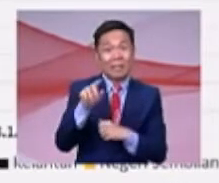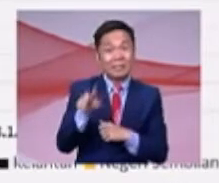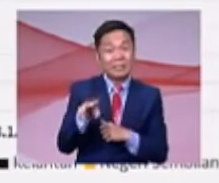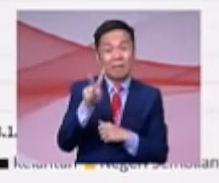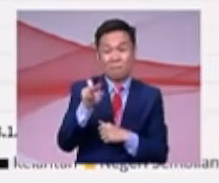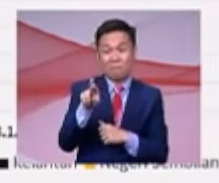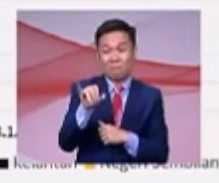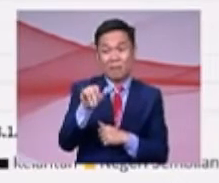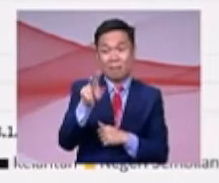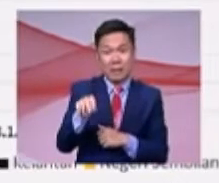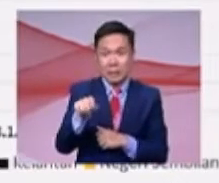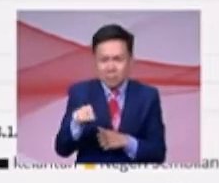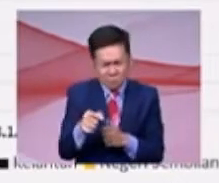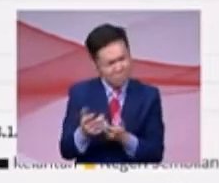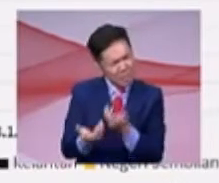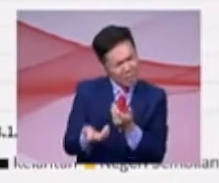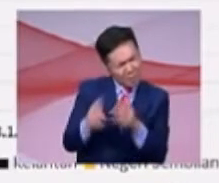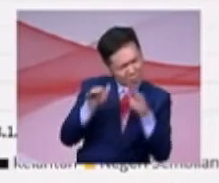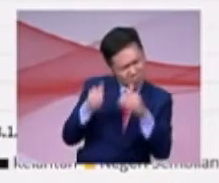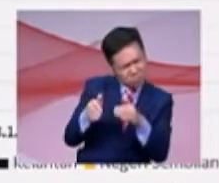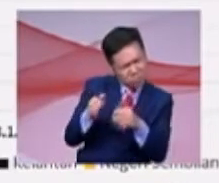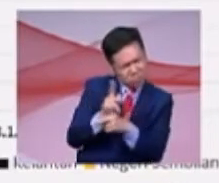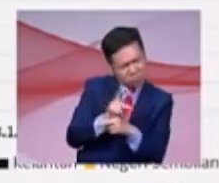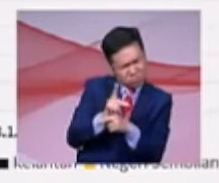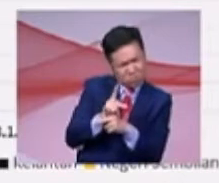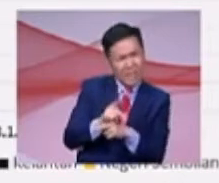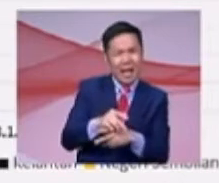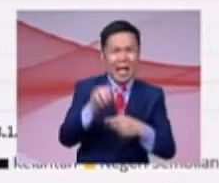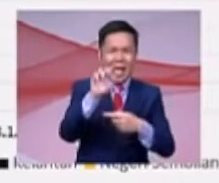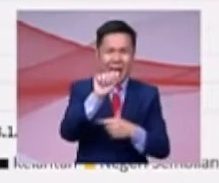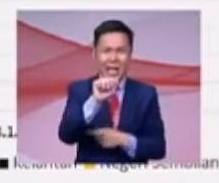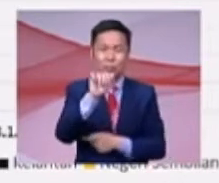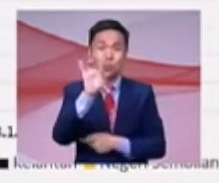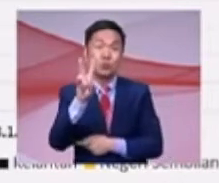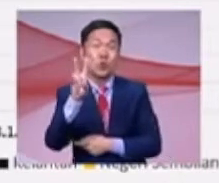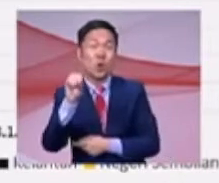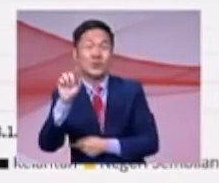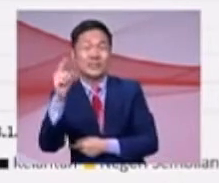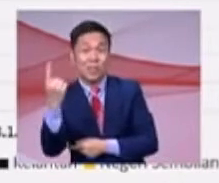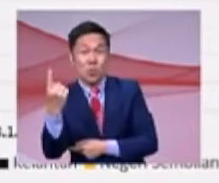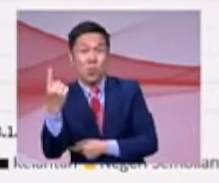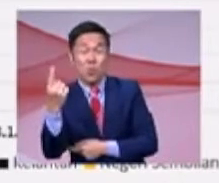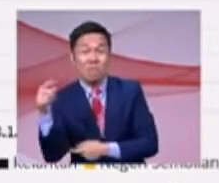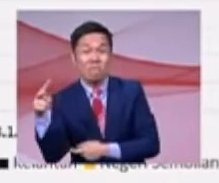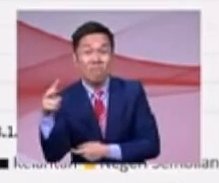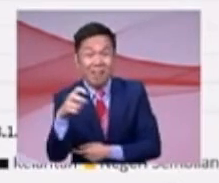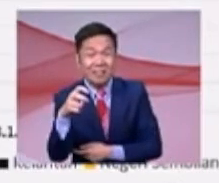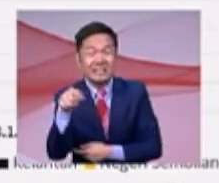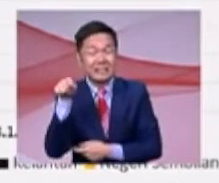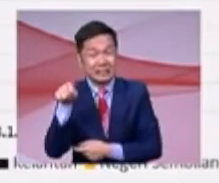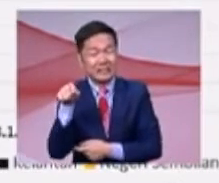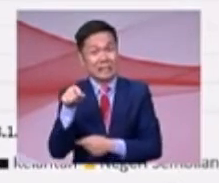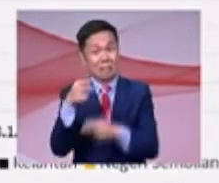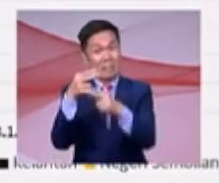of interest. Contohnya kita ada A701 virus V,